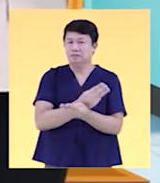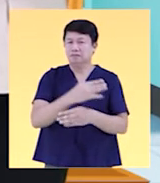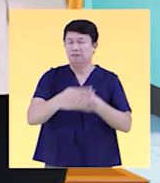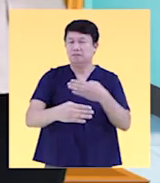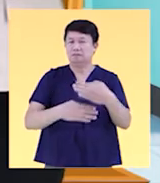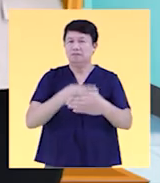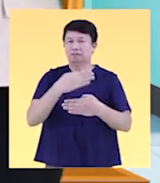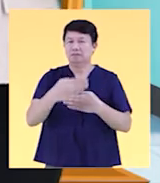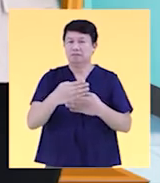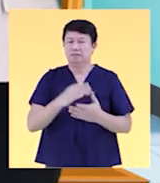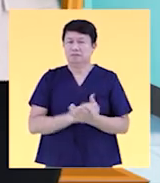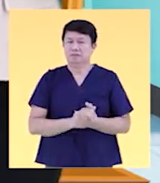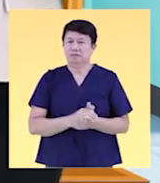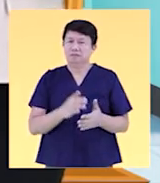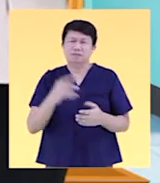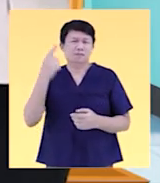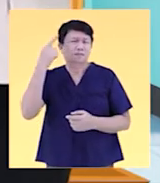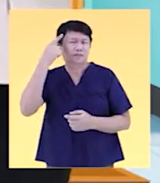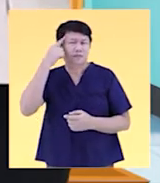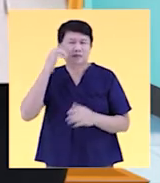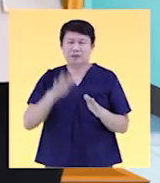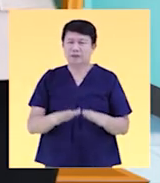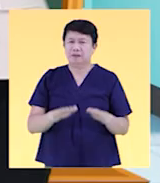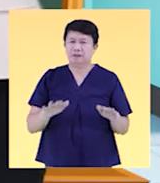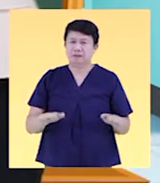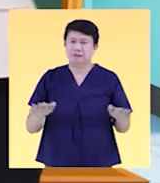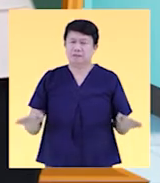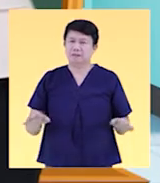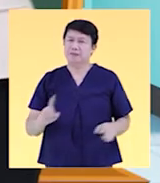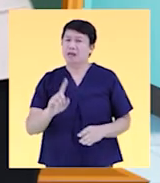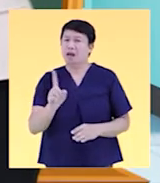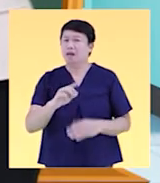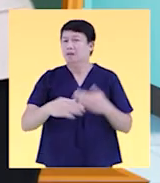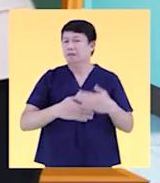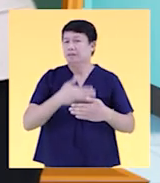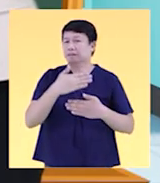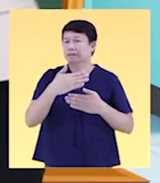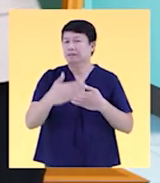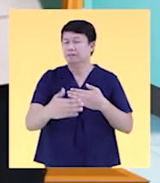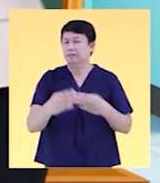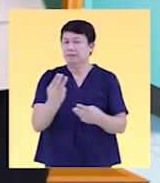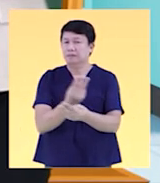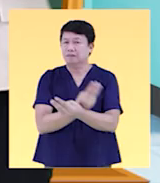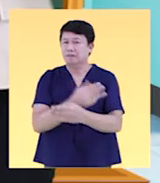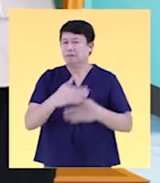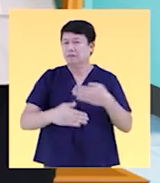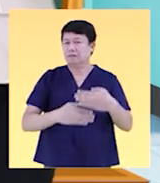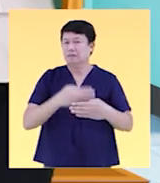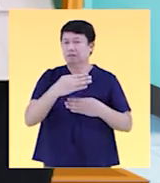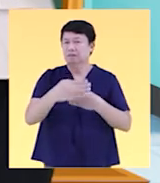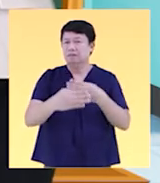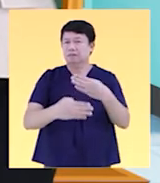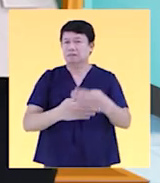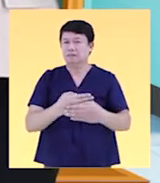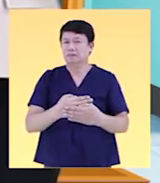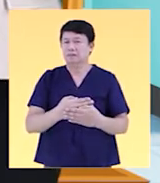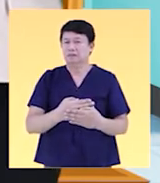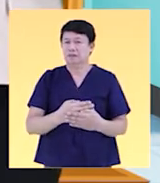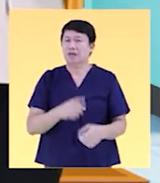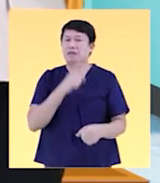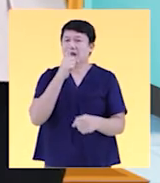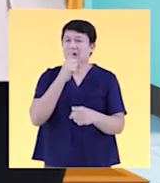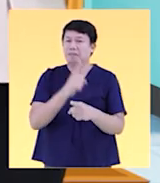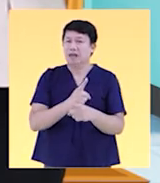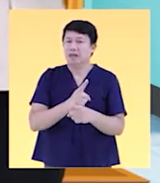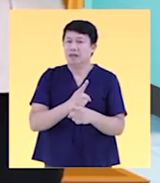ating gagamitin. Sa palagay ninyo mga bata, anong paraan o mathematical operation kaya